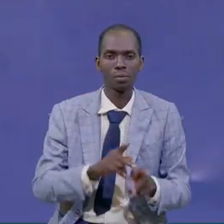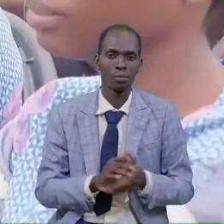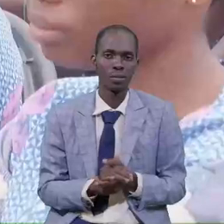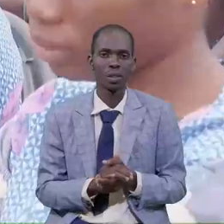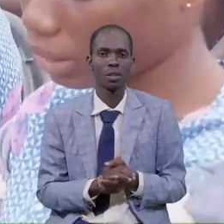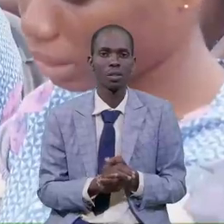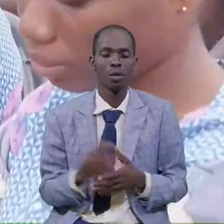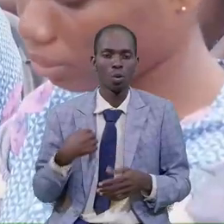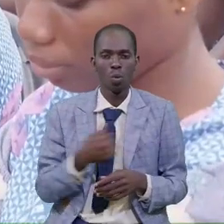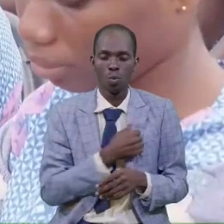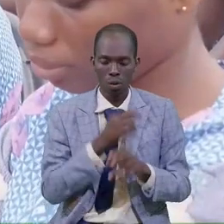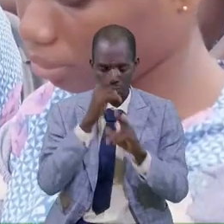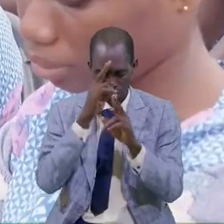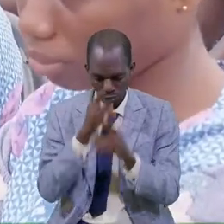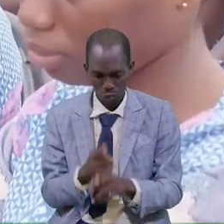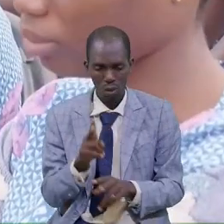Nous respectons les gens.